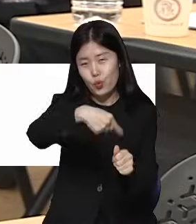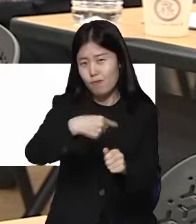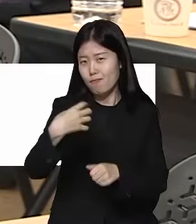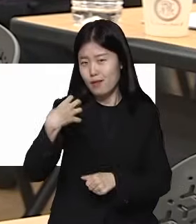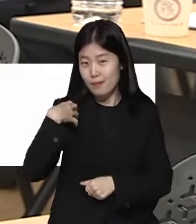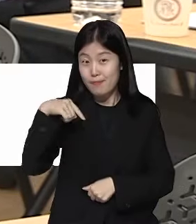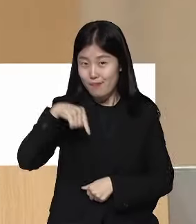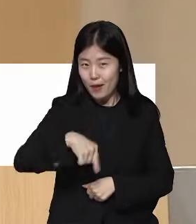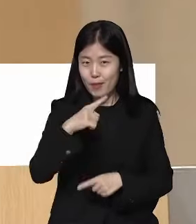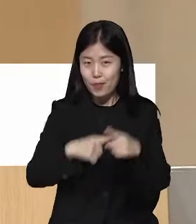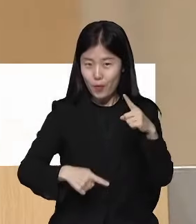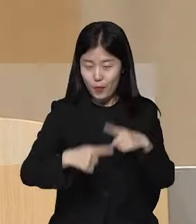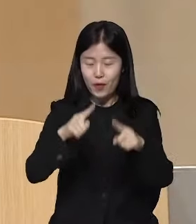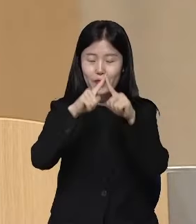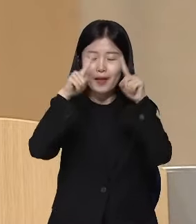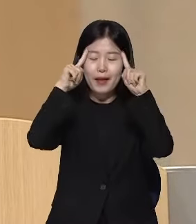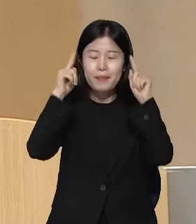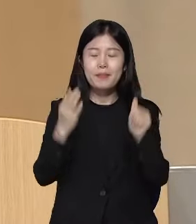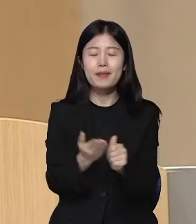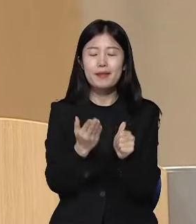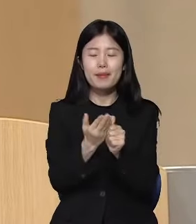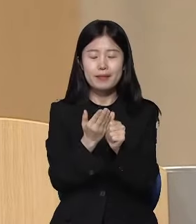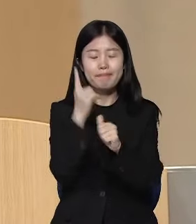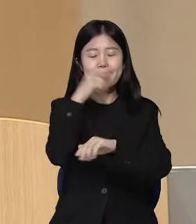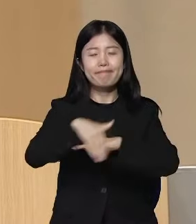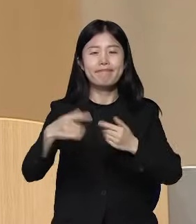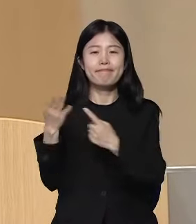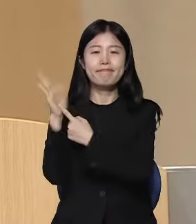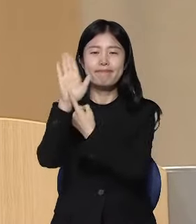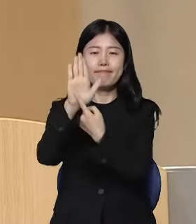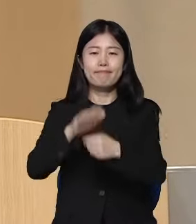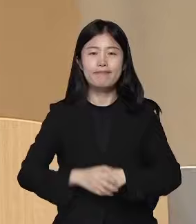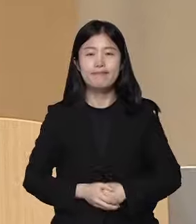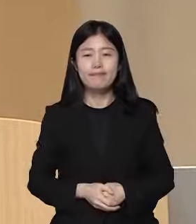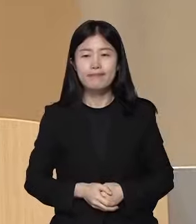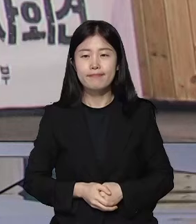거점 국립대로 육성하겠다는 비전을 제시했습니다.